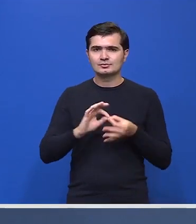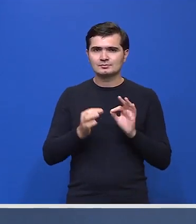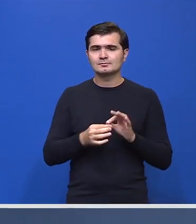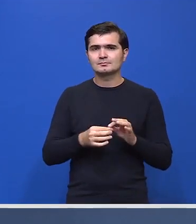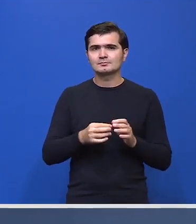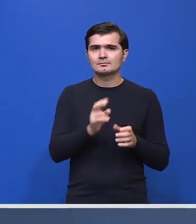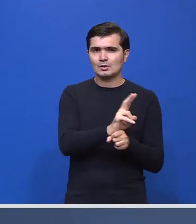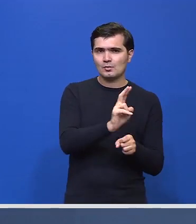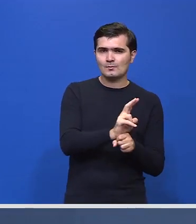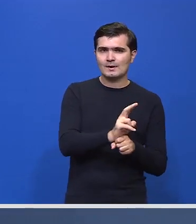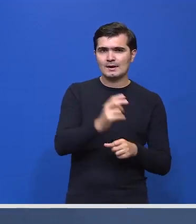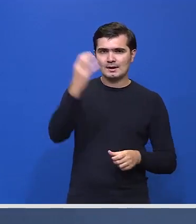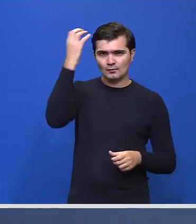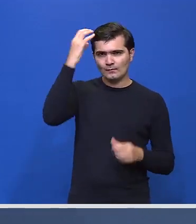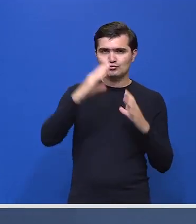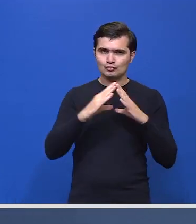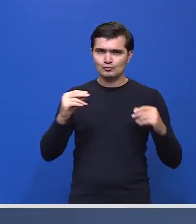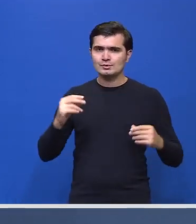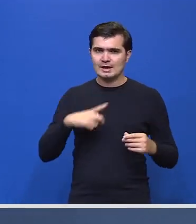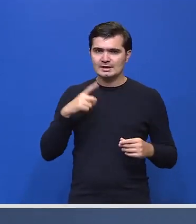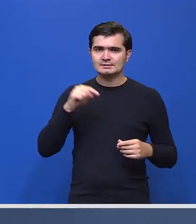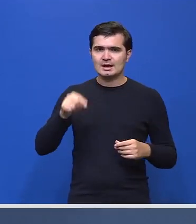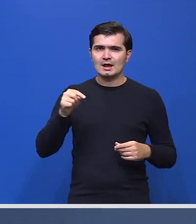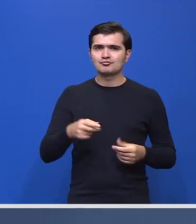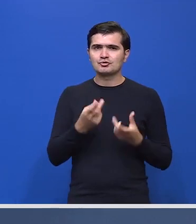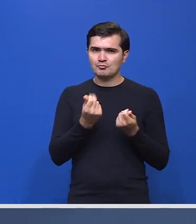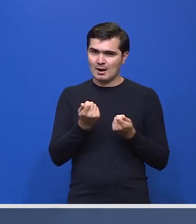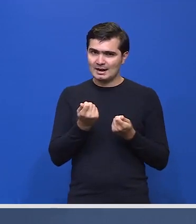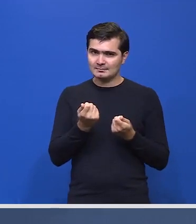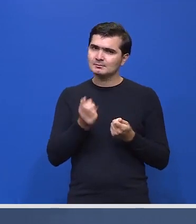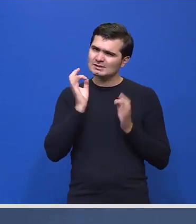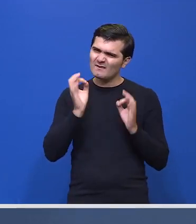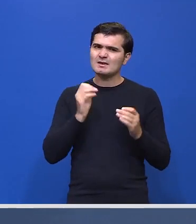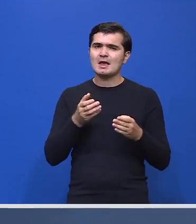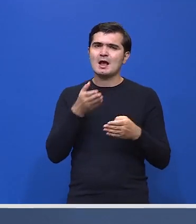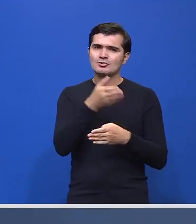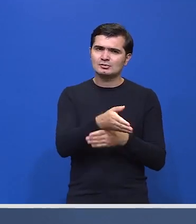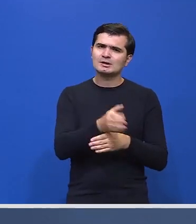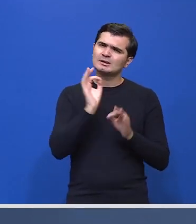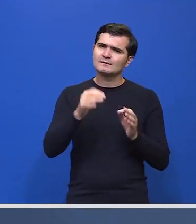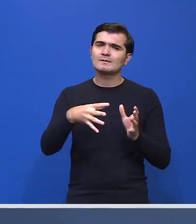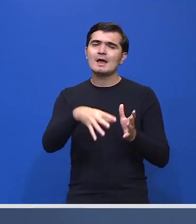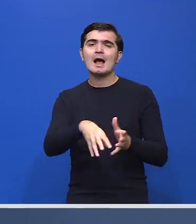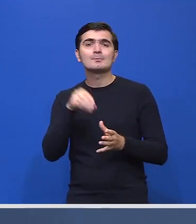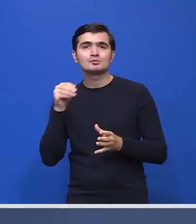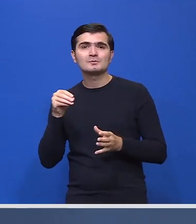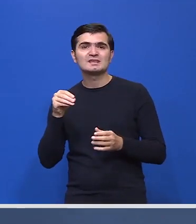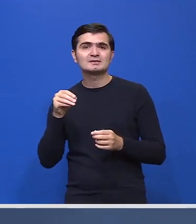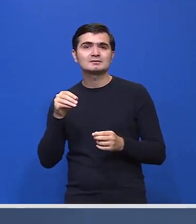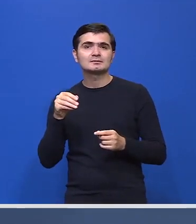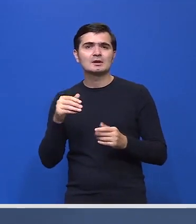Guvernului României este ca acești bani să fie accesați și absorbiți la